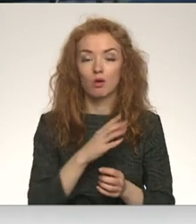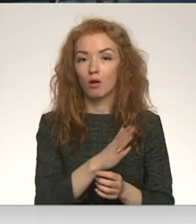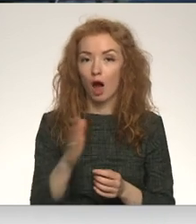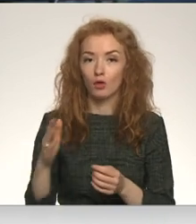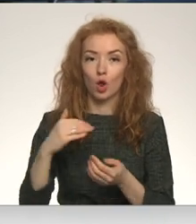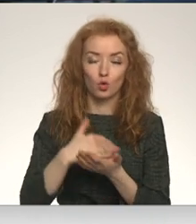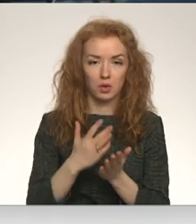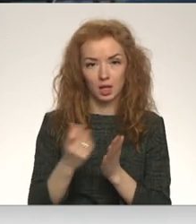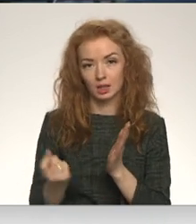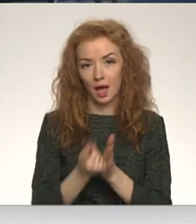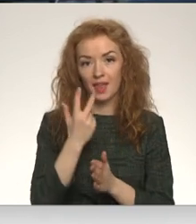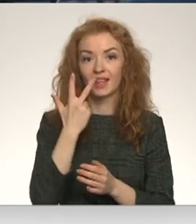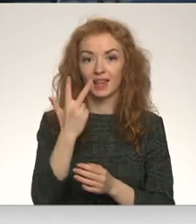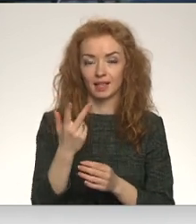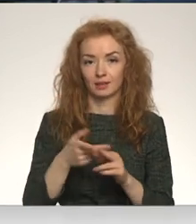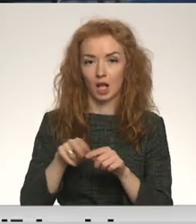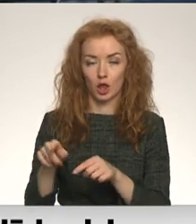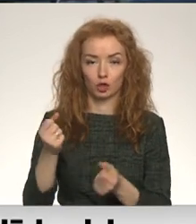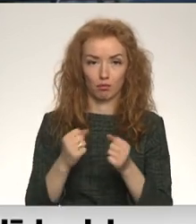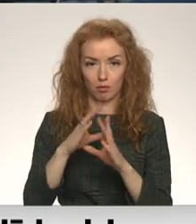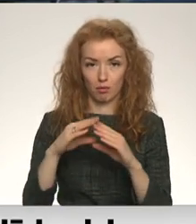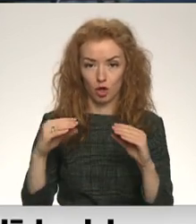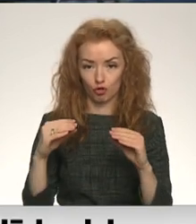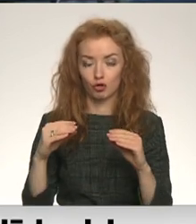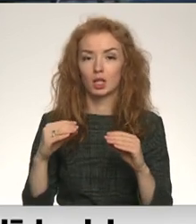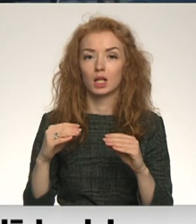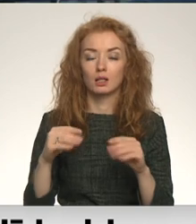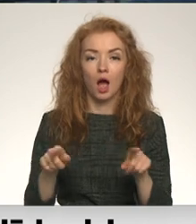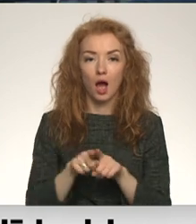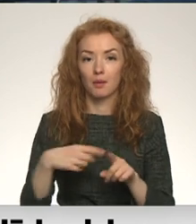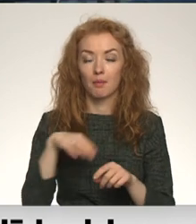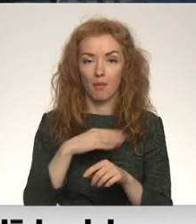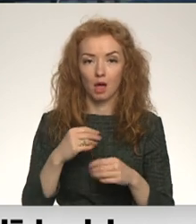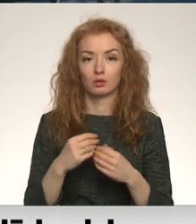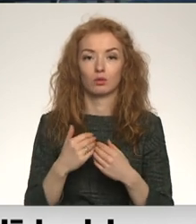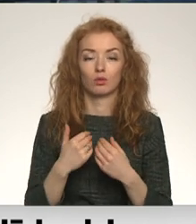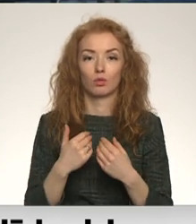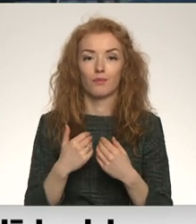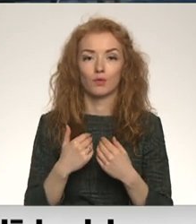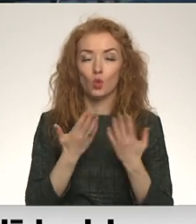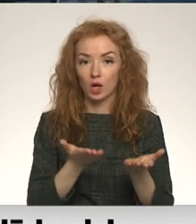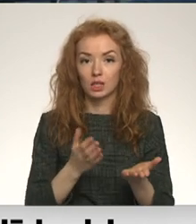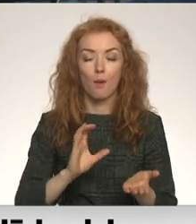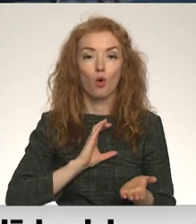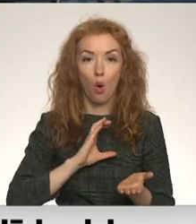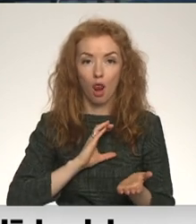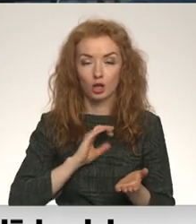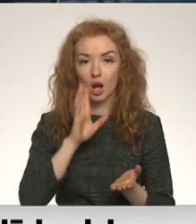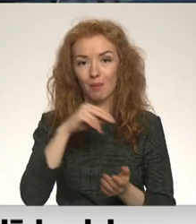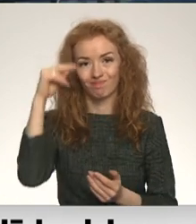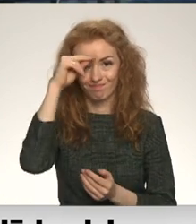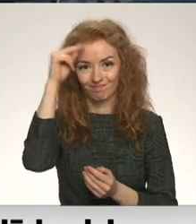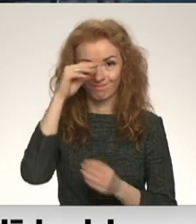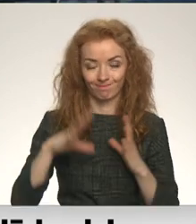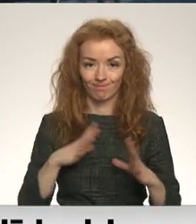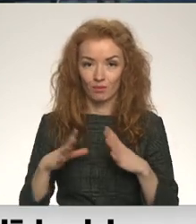nodaļu sanāk trīs transporta vienības, ne mazākā. Tāpat mēs nodosim arī uz robežsardzes koledžu apmācību iztenošanai, gan